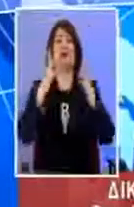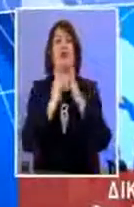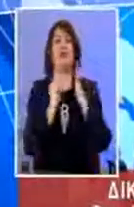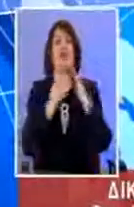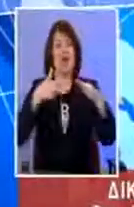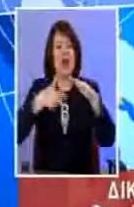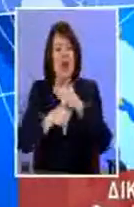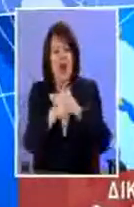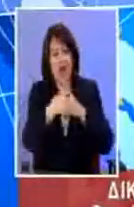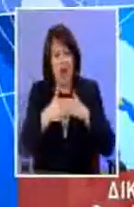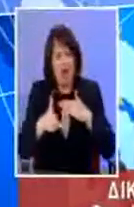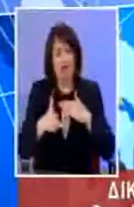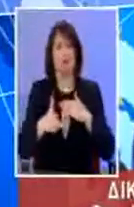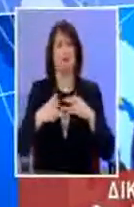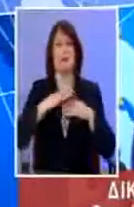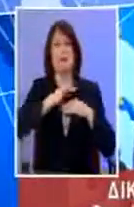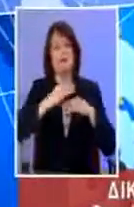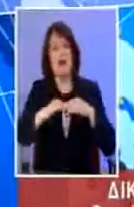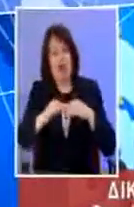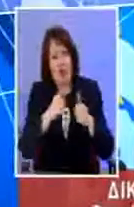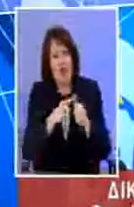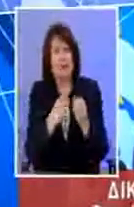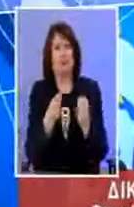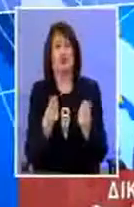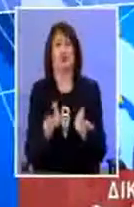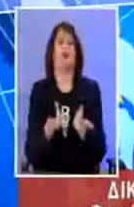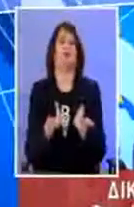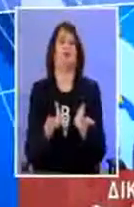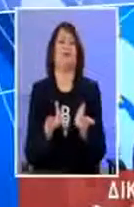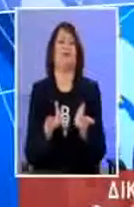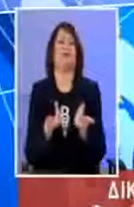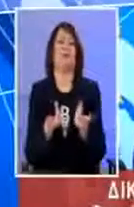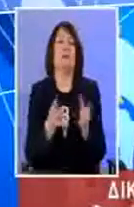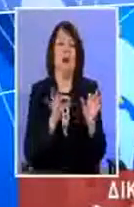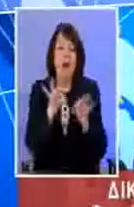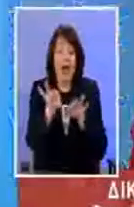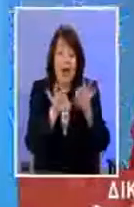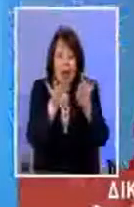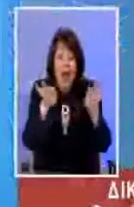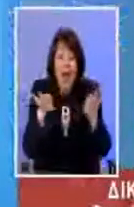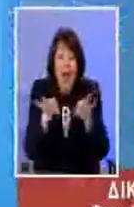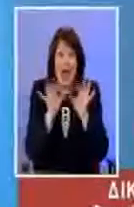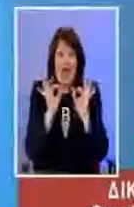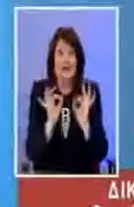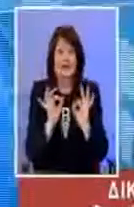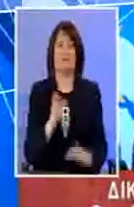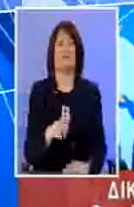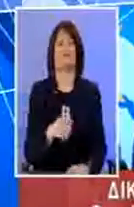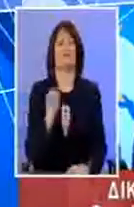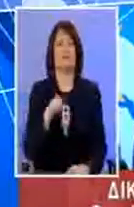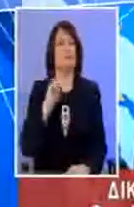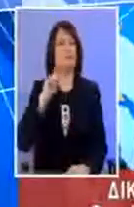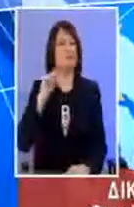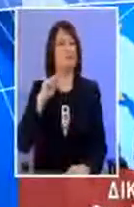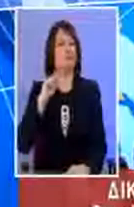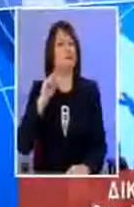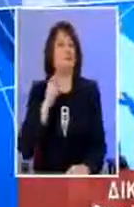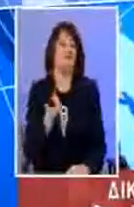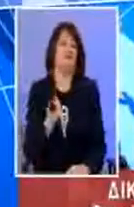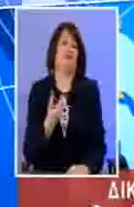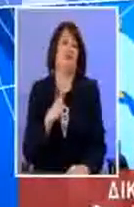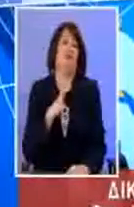τα πεζοδρόμια με αυτόν τον τρόπο. Με αυτές τις διαστάσεις για αρχή. Υπήρχε το μόνιμο σύστημα της παραβίασης. Εγώ θα